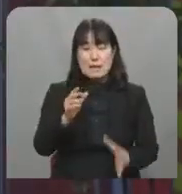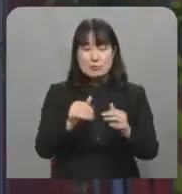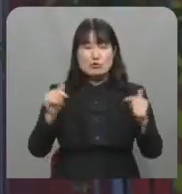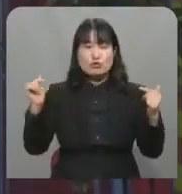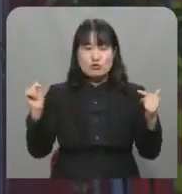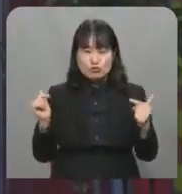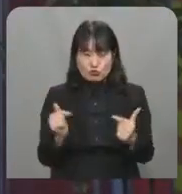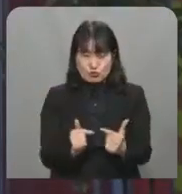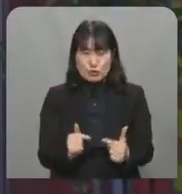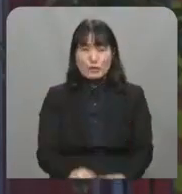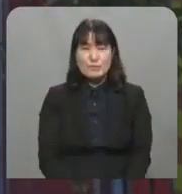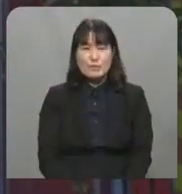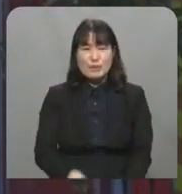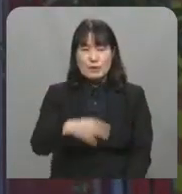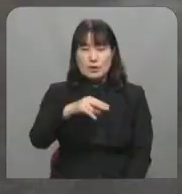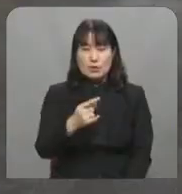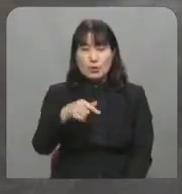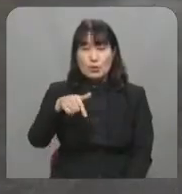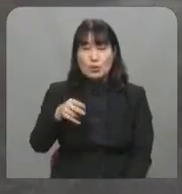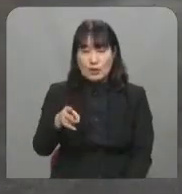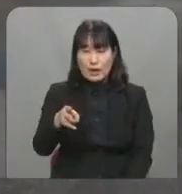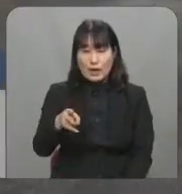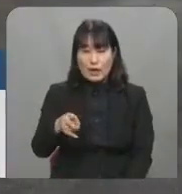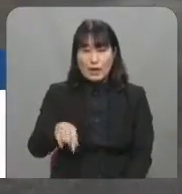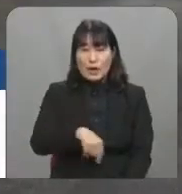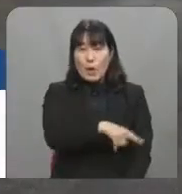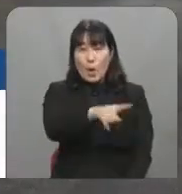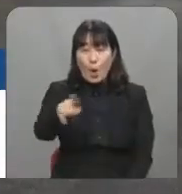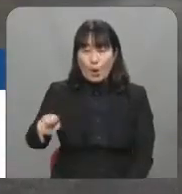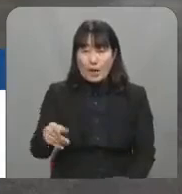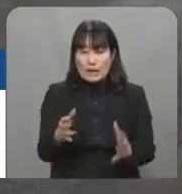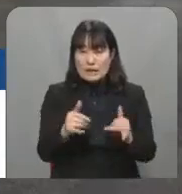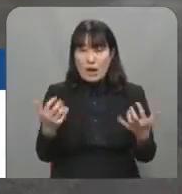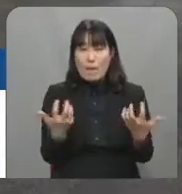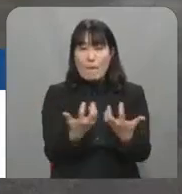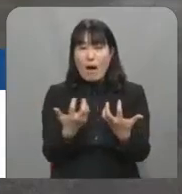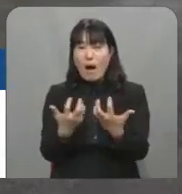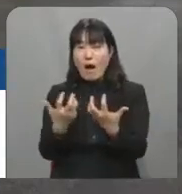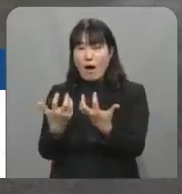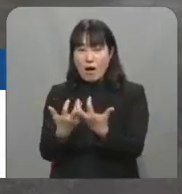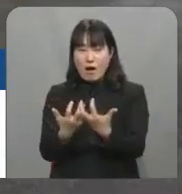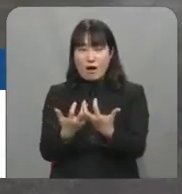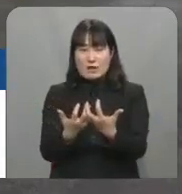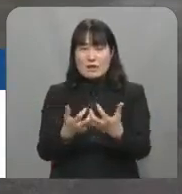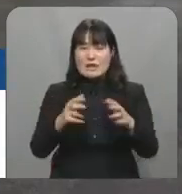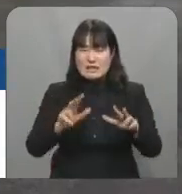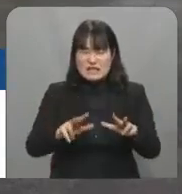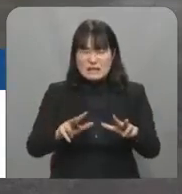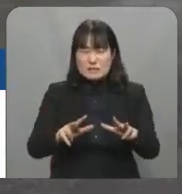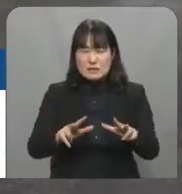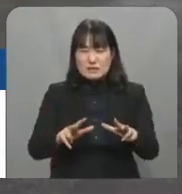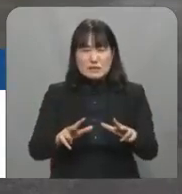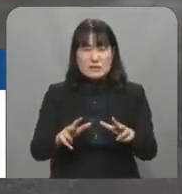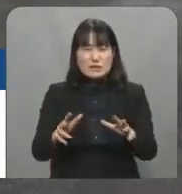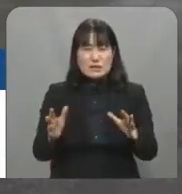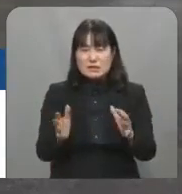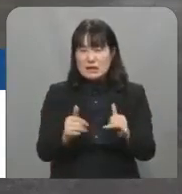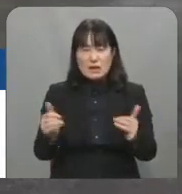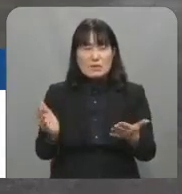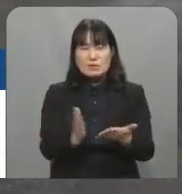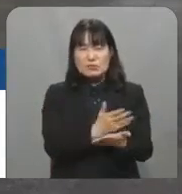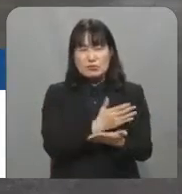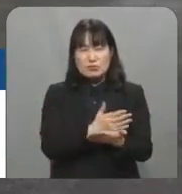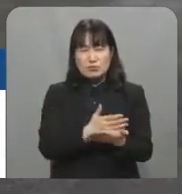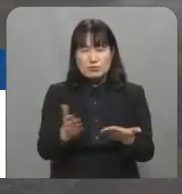줄었습니다. 도계 전체 시장이 밀려서 사람이 다니지를 못했어요. 지금은 사람이